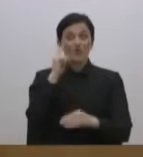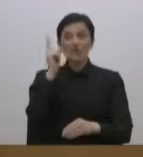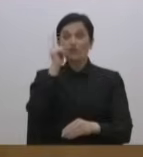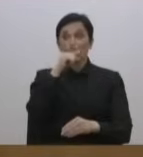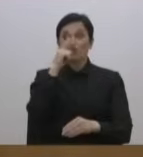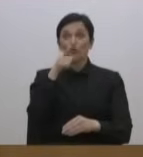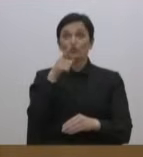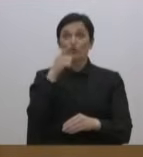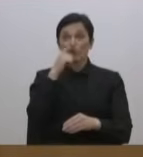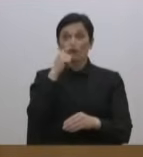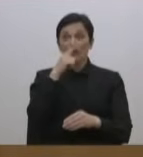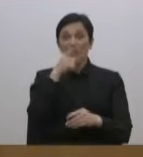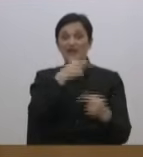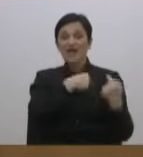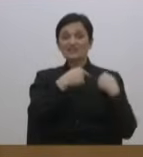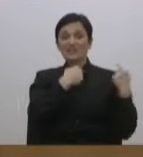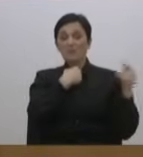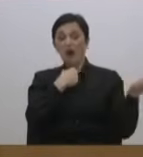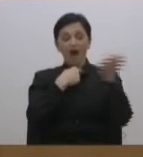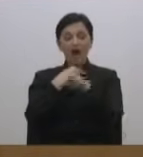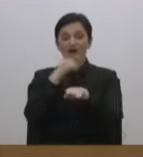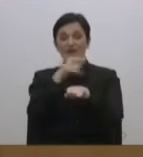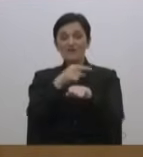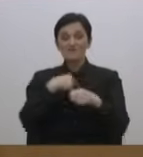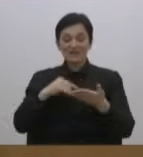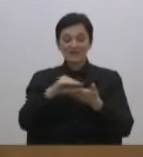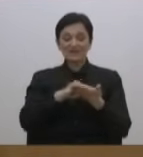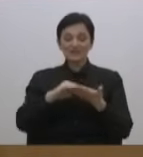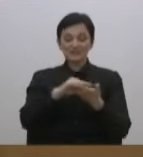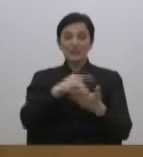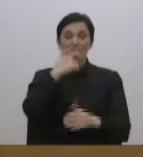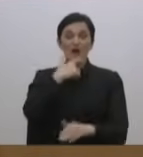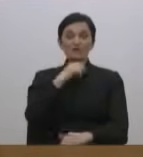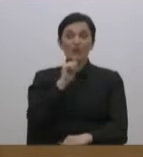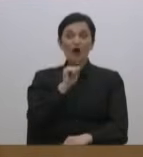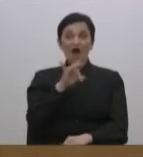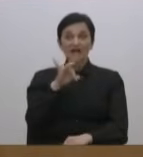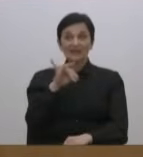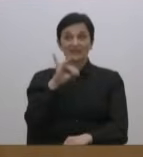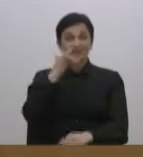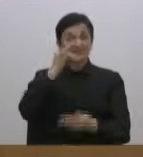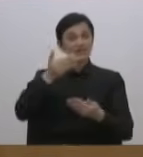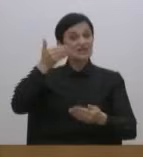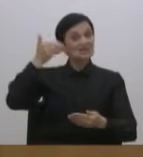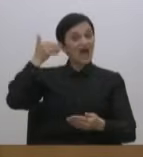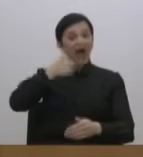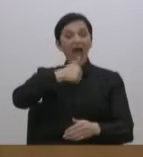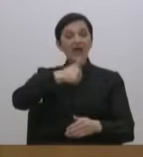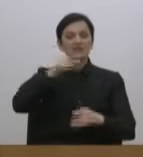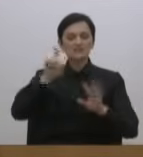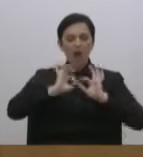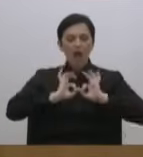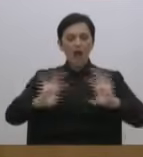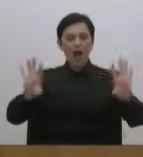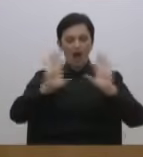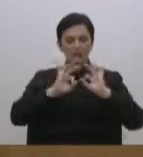დაასრულებინეთ ყველა წვალოს მაინც ვერ გადამიფარავს ხმას და ახლა კიდე ერთხელ გიმეორებთ ბატონო ანრი, წარსულის ექსპერტად და ქადაგად რო იქცე